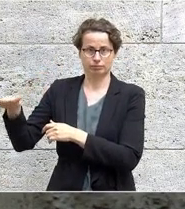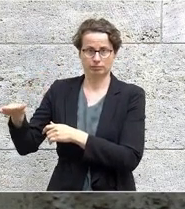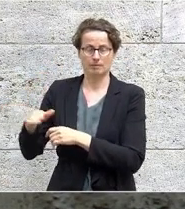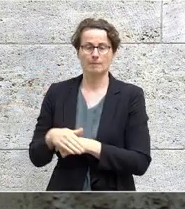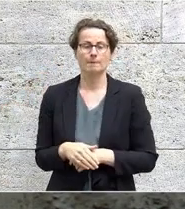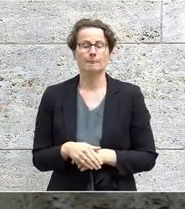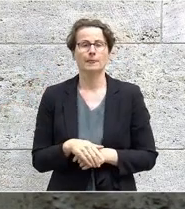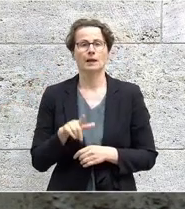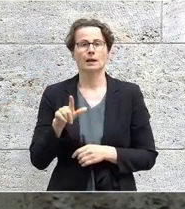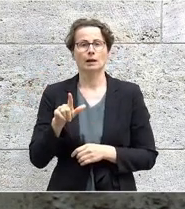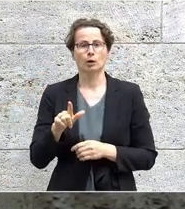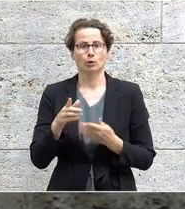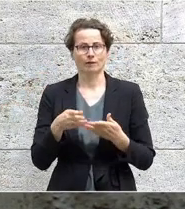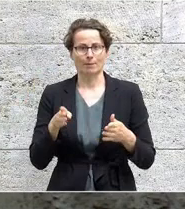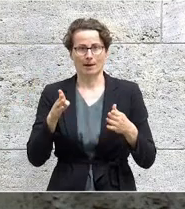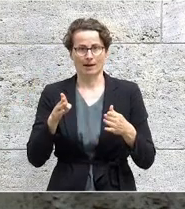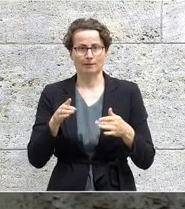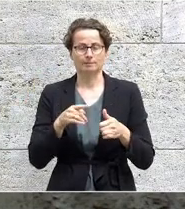Ludwig Beck,